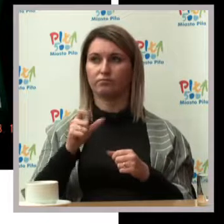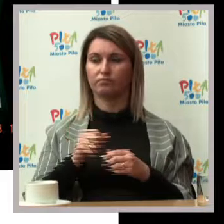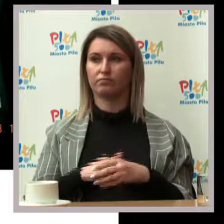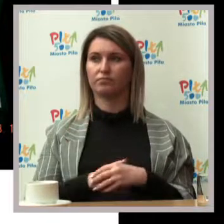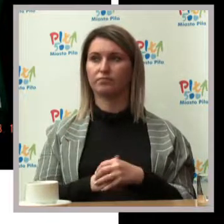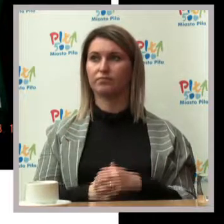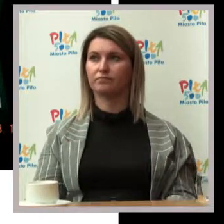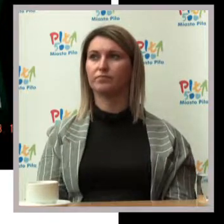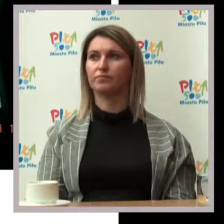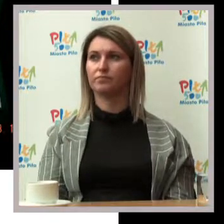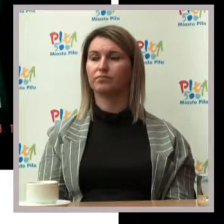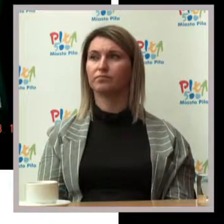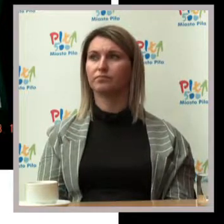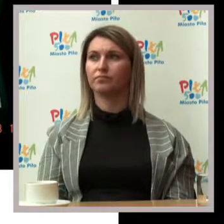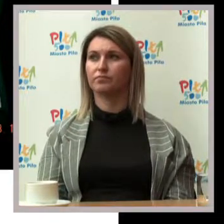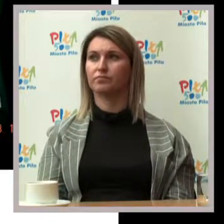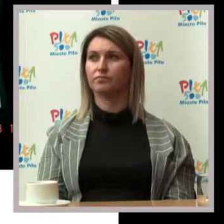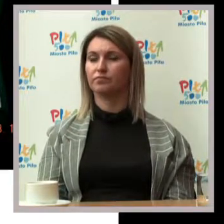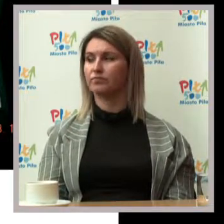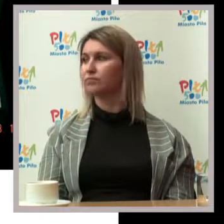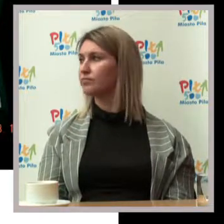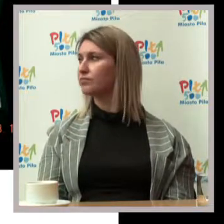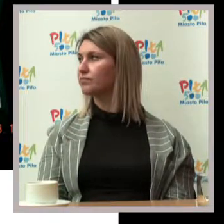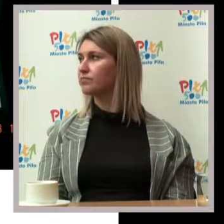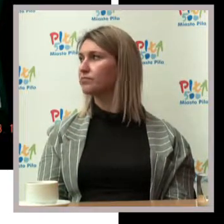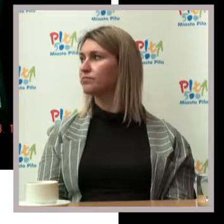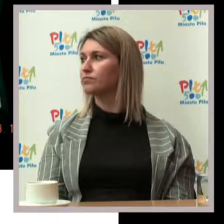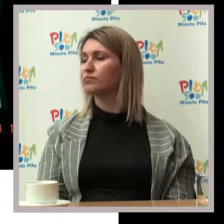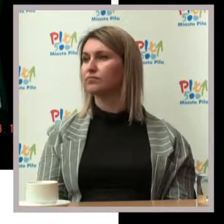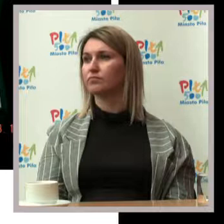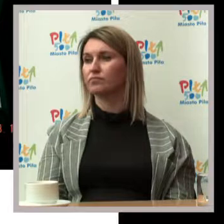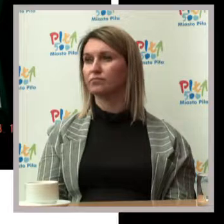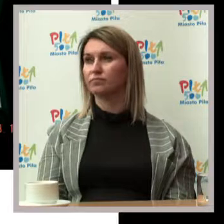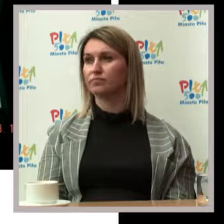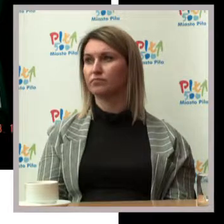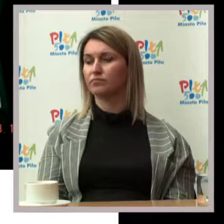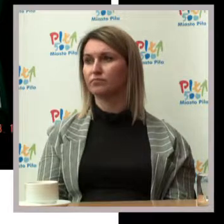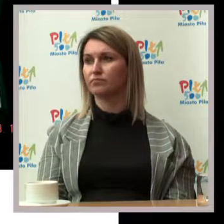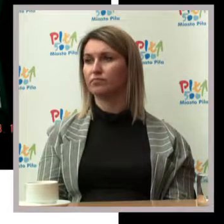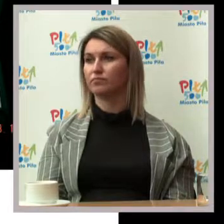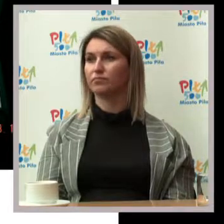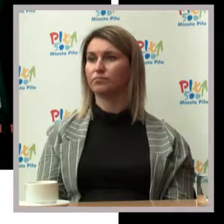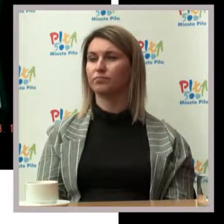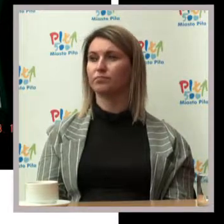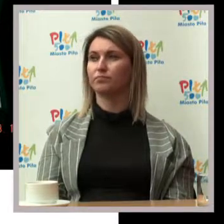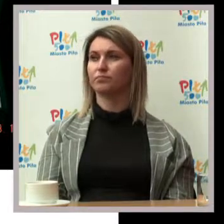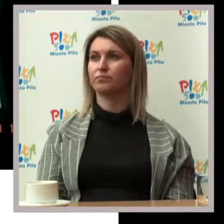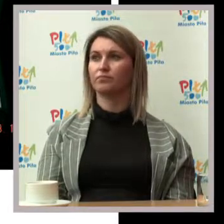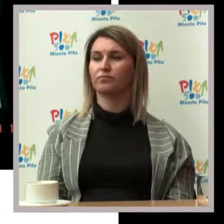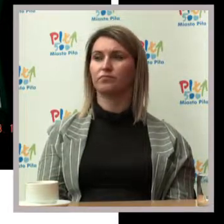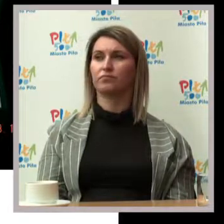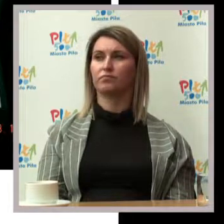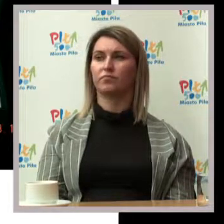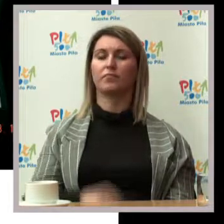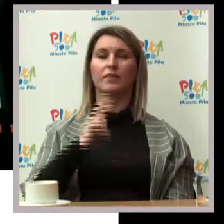ramach dodatkowych pieniędzy udało nam się pozyskać dofinansowanie na rozbudowę systemu szybkiego reagowania w stanach klęsk i katastrof na